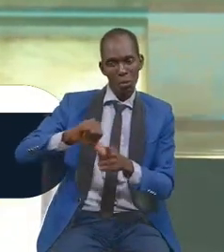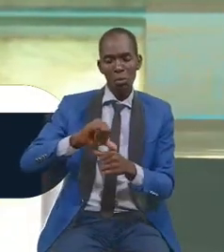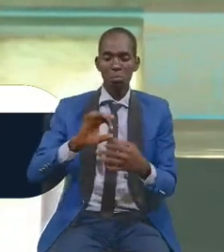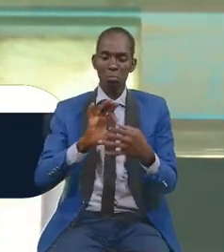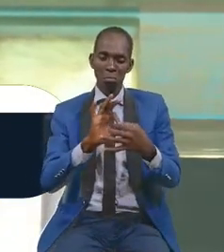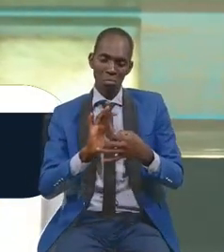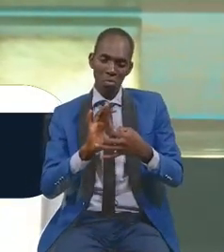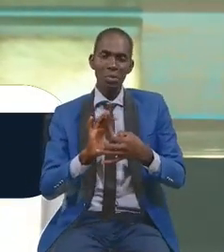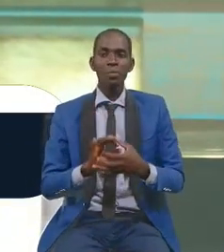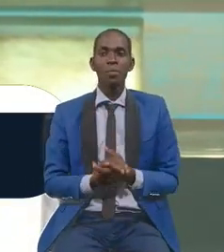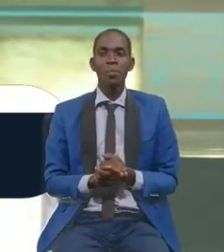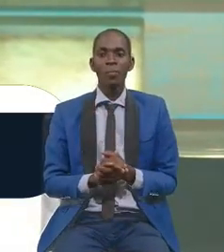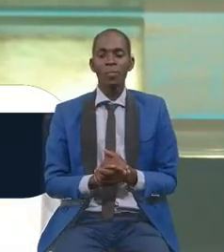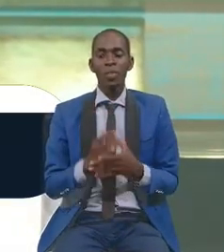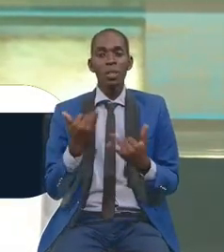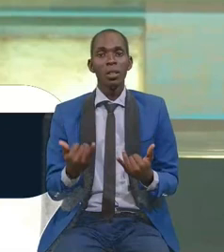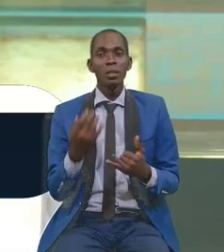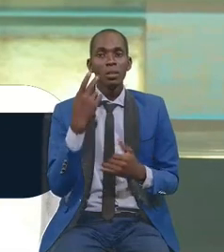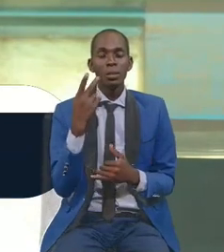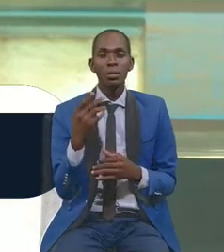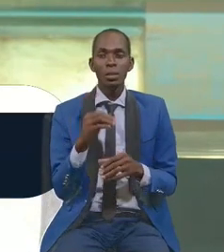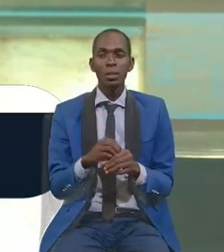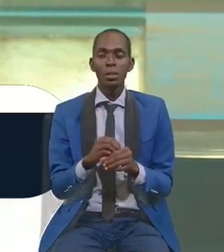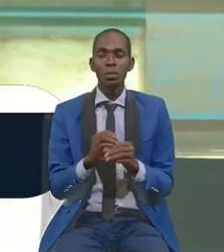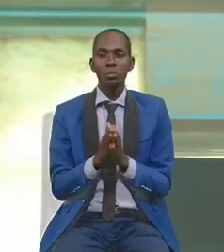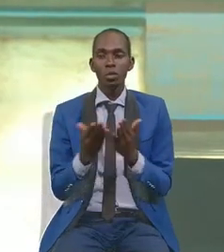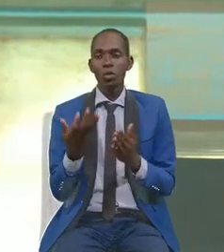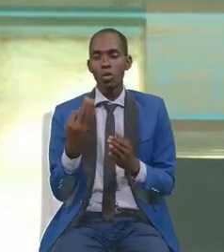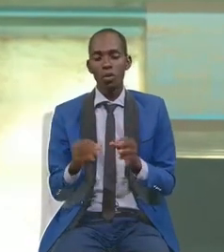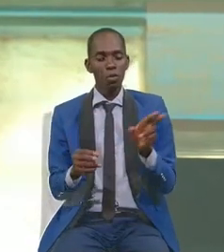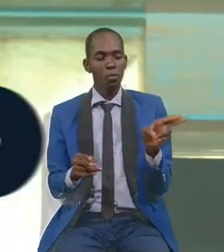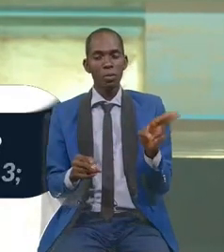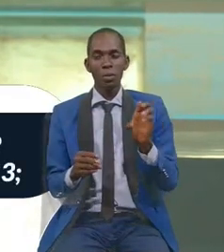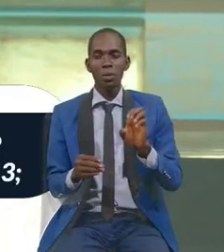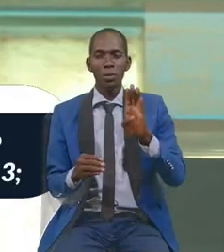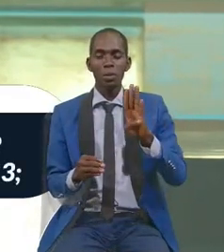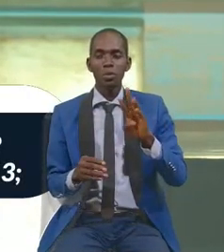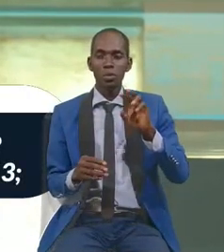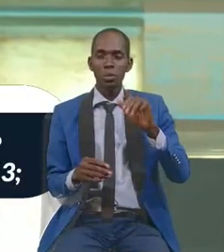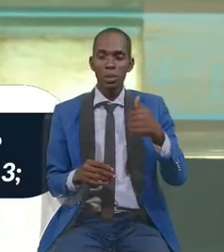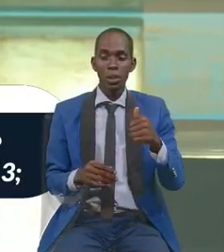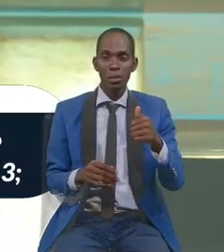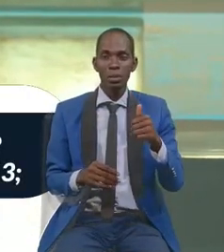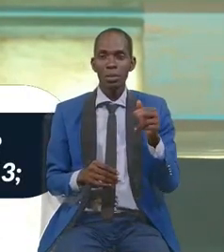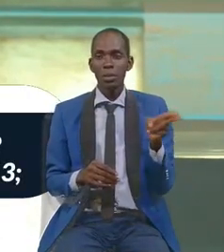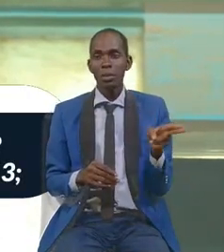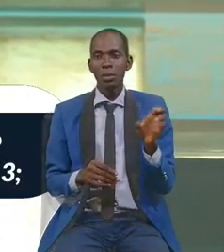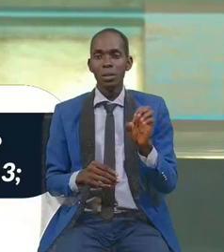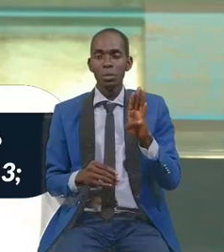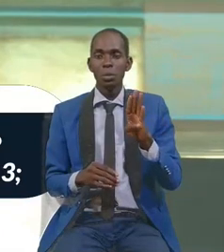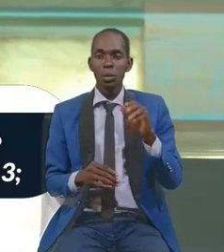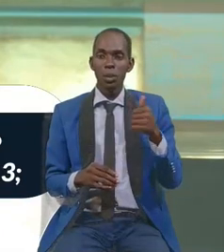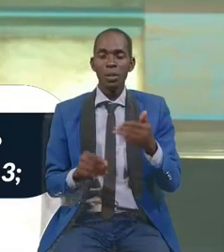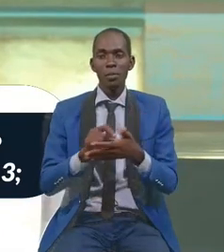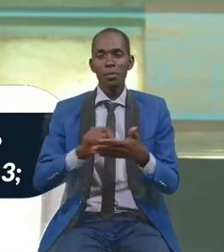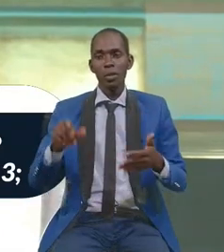communion. Nous revenons aux Hébreux. Hébreux chapitre 10, je lis le